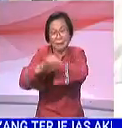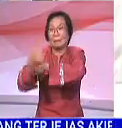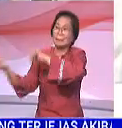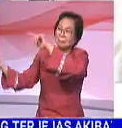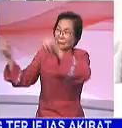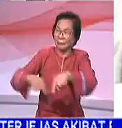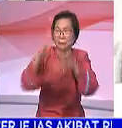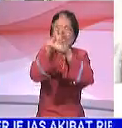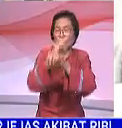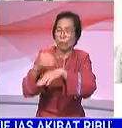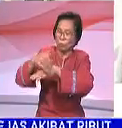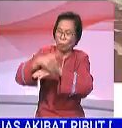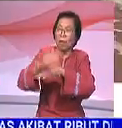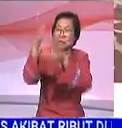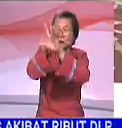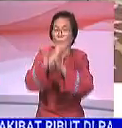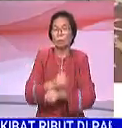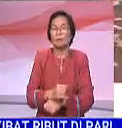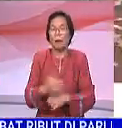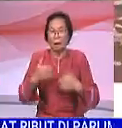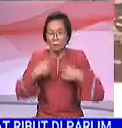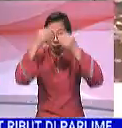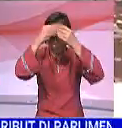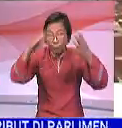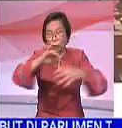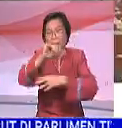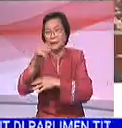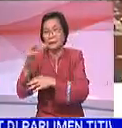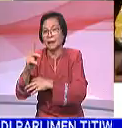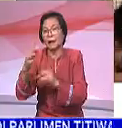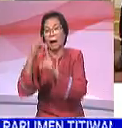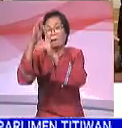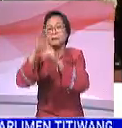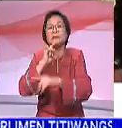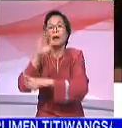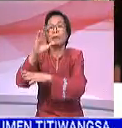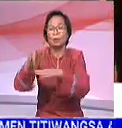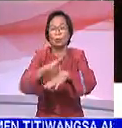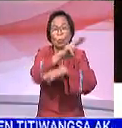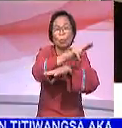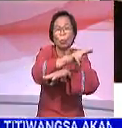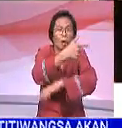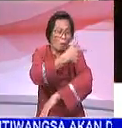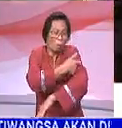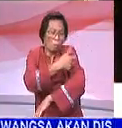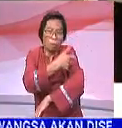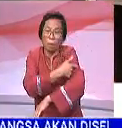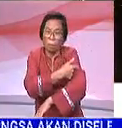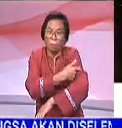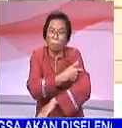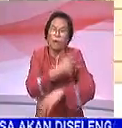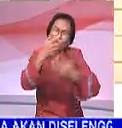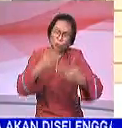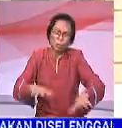ke Serawak Dalam pada itu beliau turut memberitahu jawatankuasa khas jaminan akses bekalan works in comics Landas